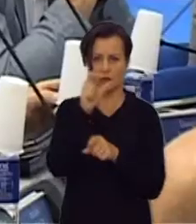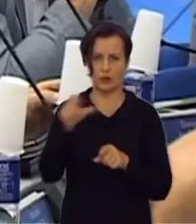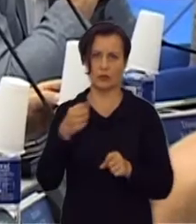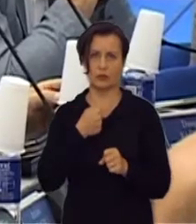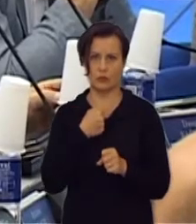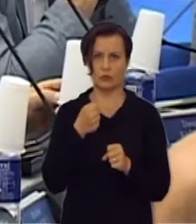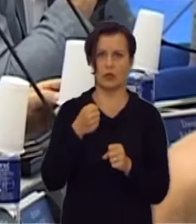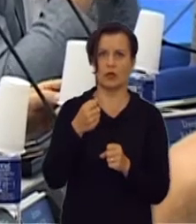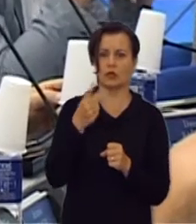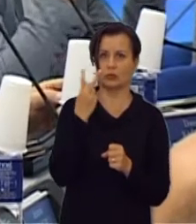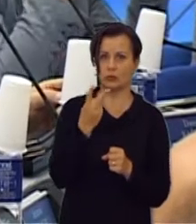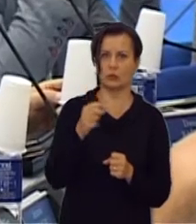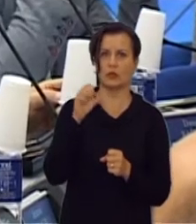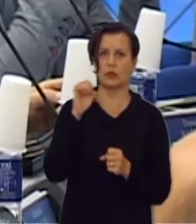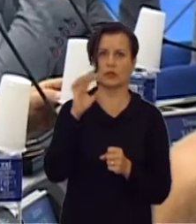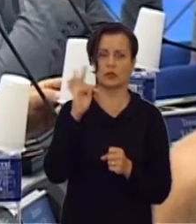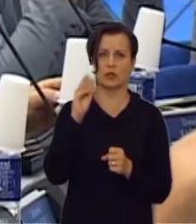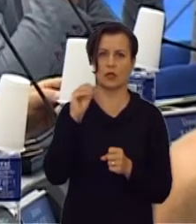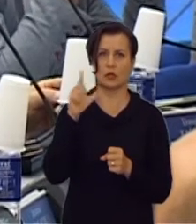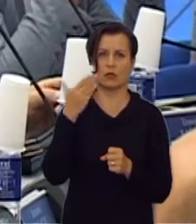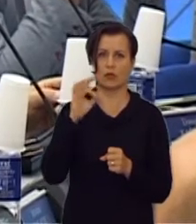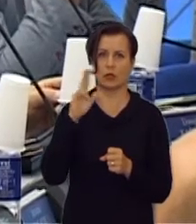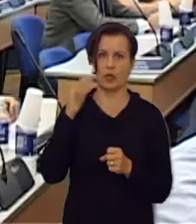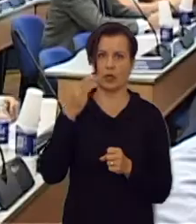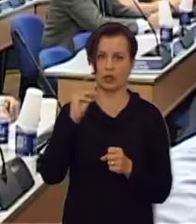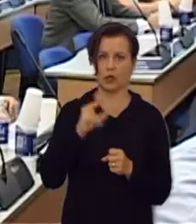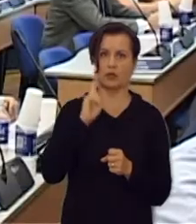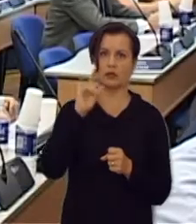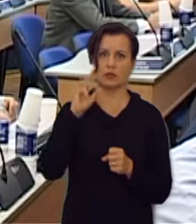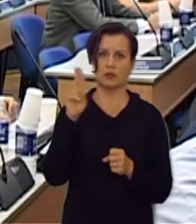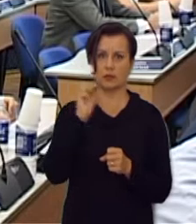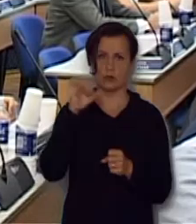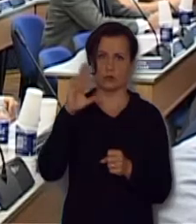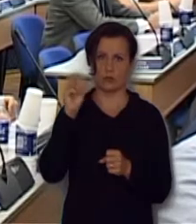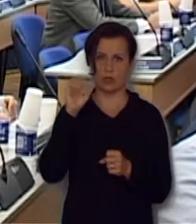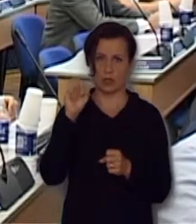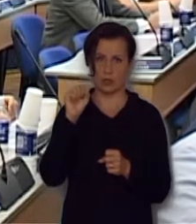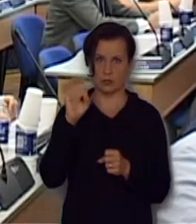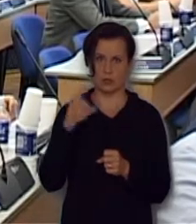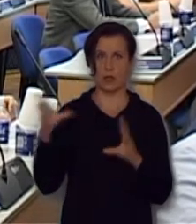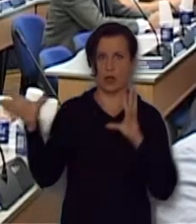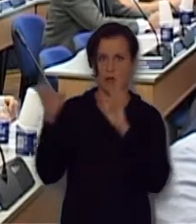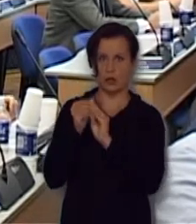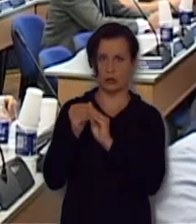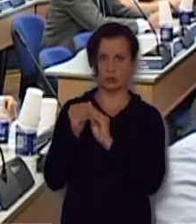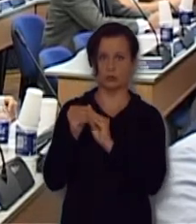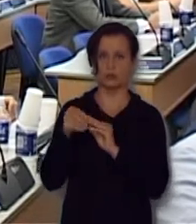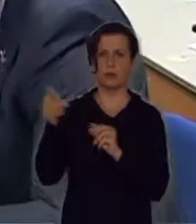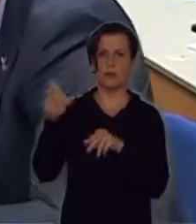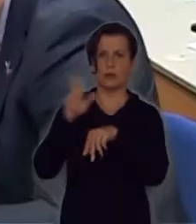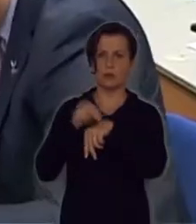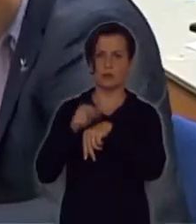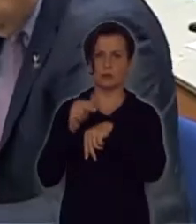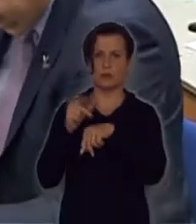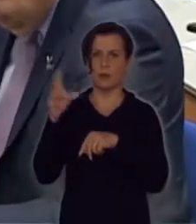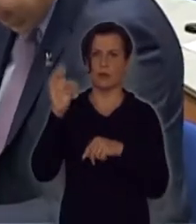turi 2 narius – Adelę Štelmokienę bei Algimantą Kižauską. Draugė su jais iš koalicijos taip pat traukiasi ir daugiau savivaldybės